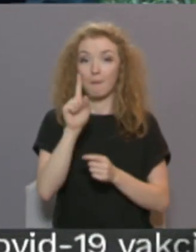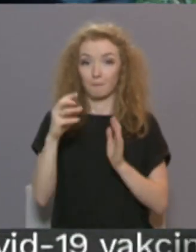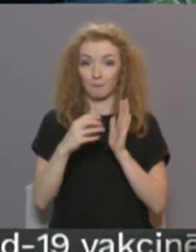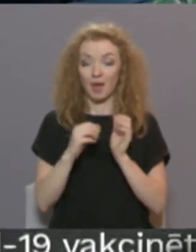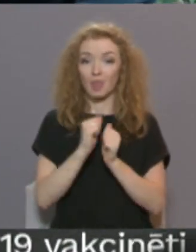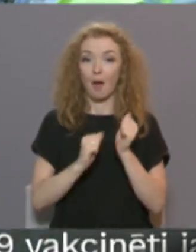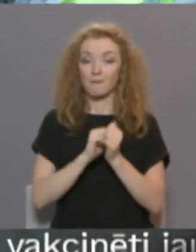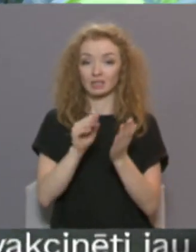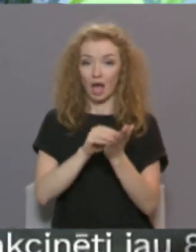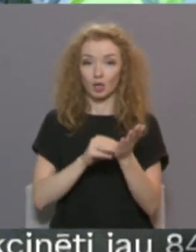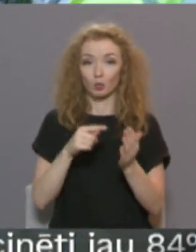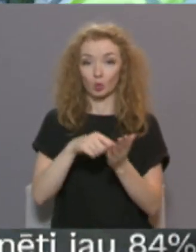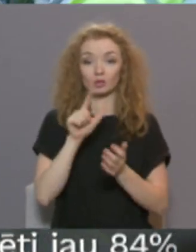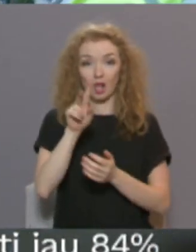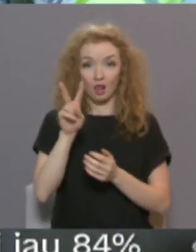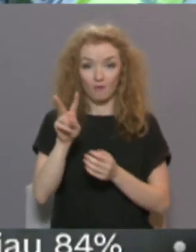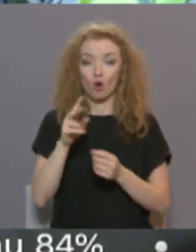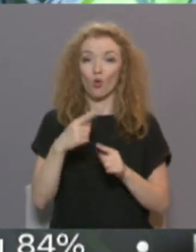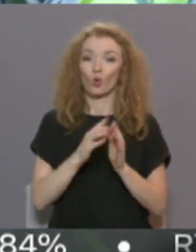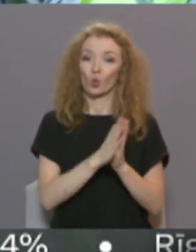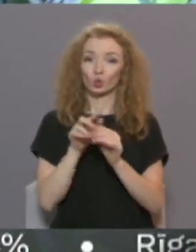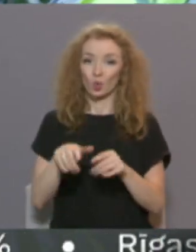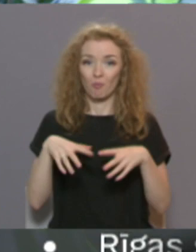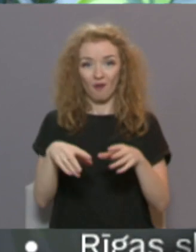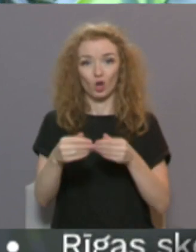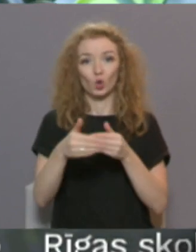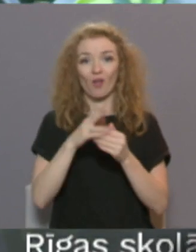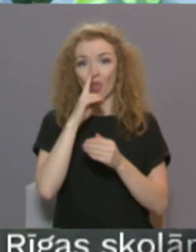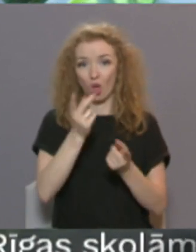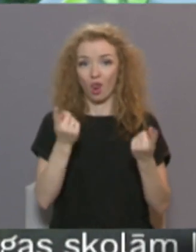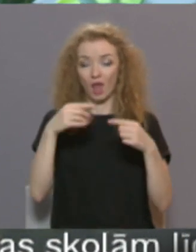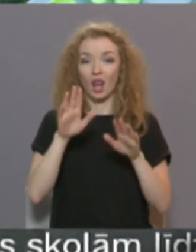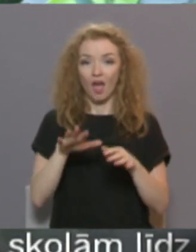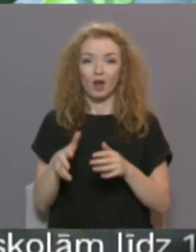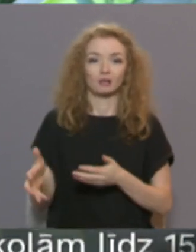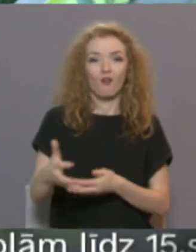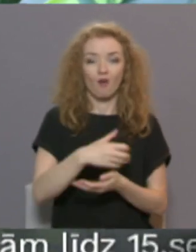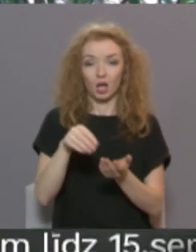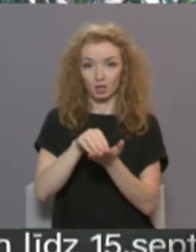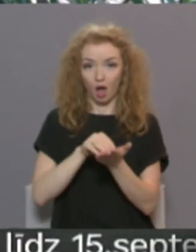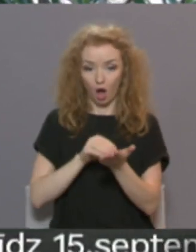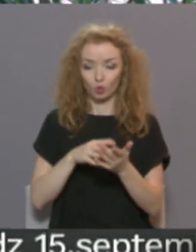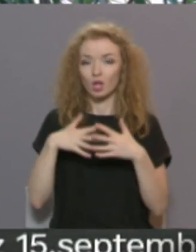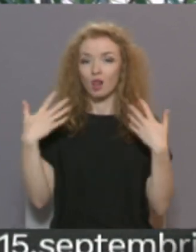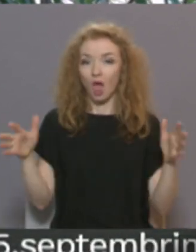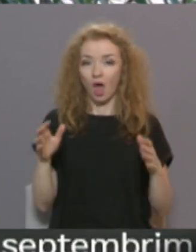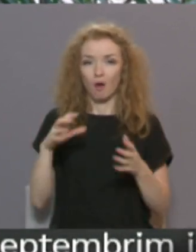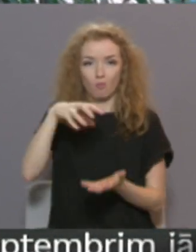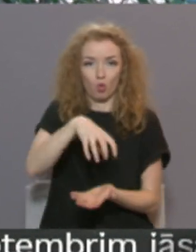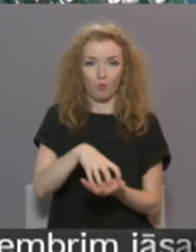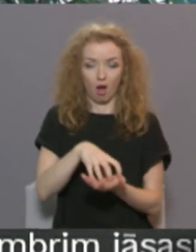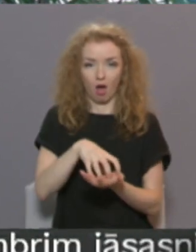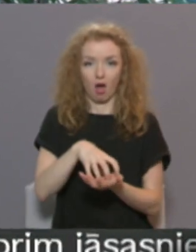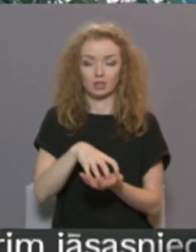Kaspars Abersons aicina to izdarīt tuvāko nedēļu laikā, lai paspētu datus ievietot lielajā 19 000 upju